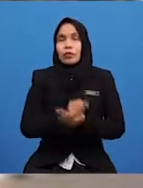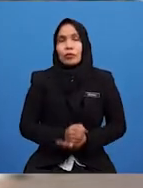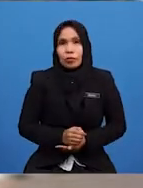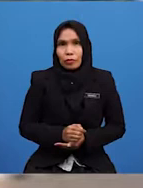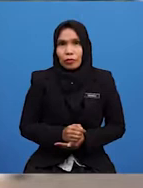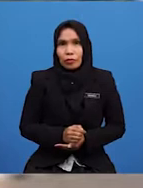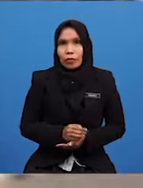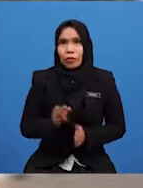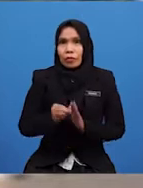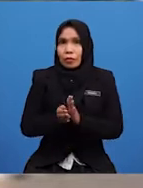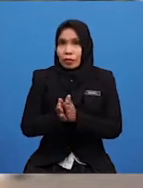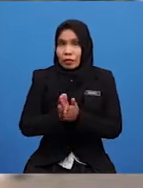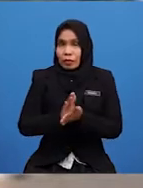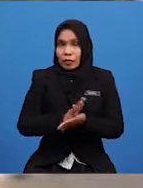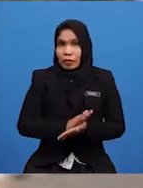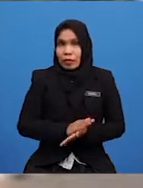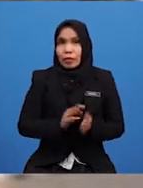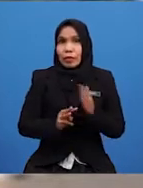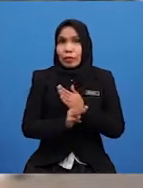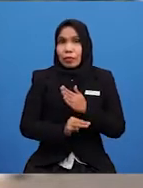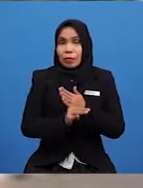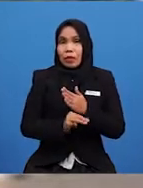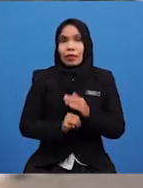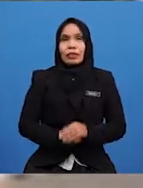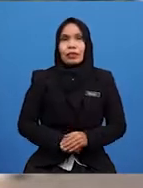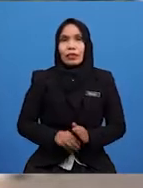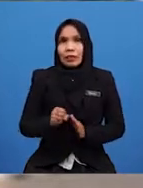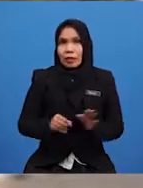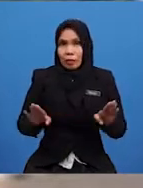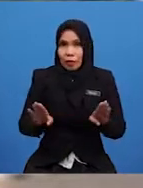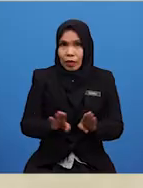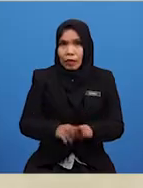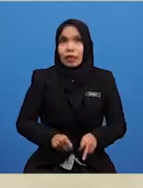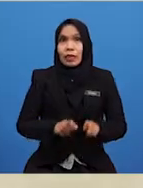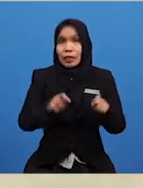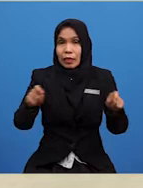kemunculan Kesultanan Melayu Melaka sebagai pusat penyebaran Islam.